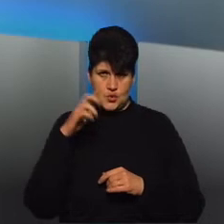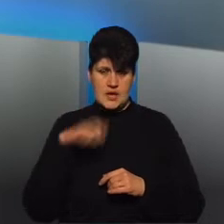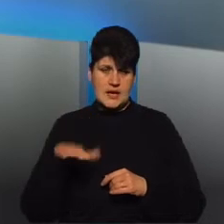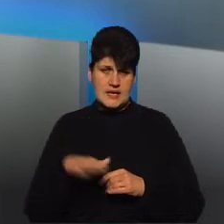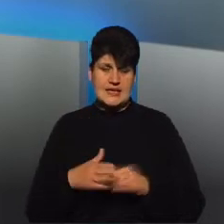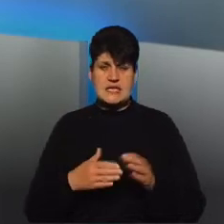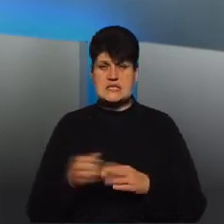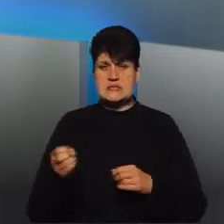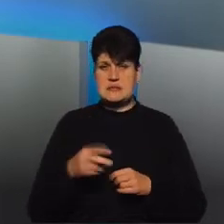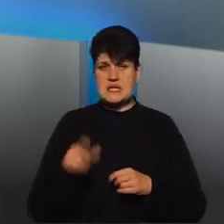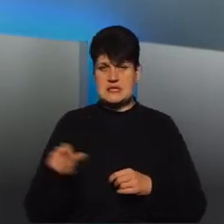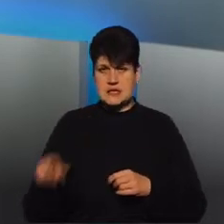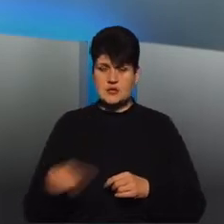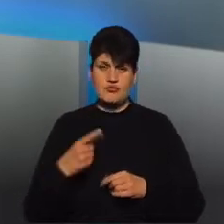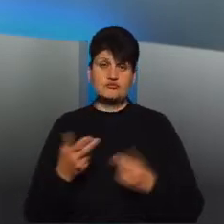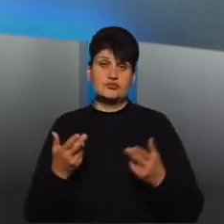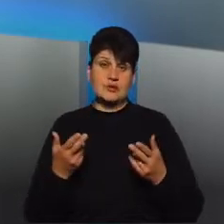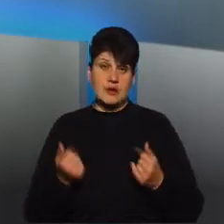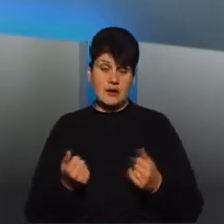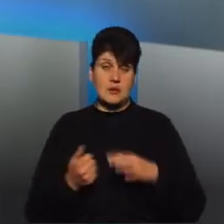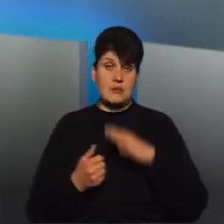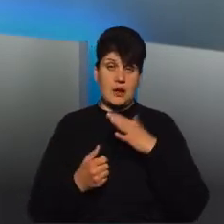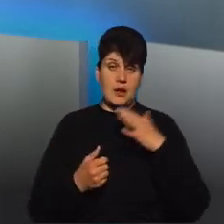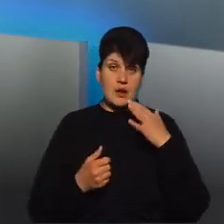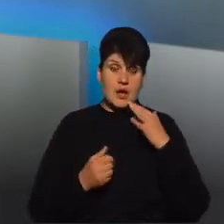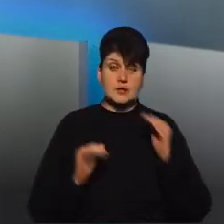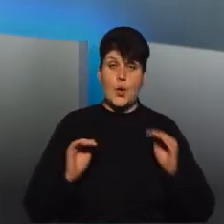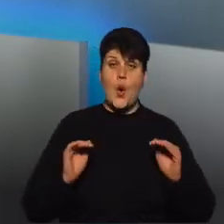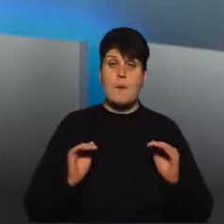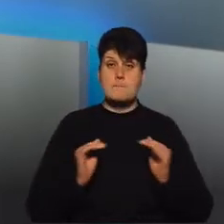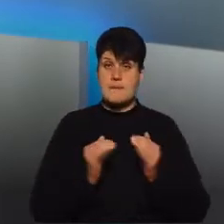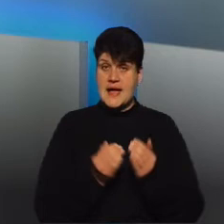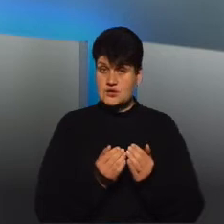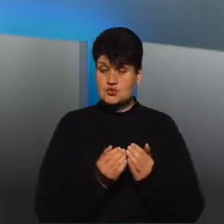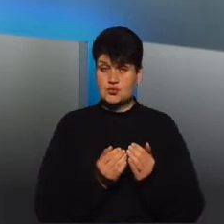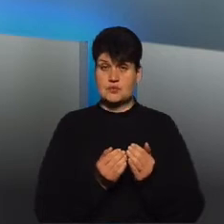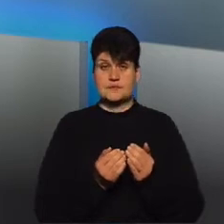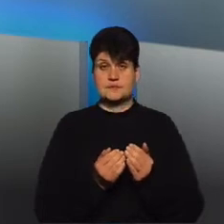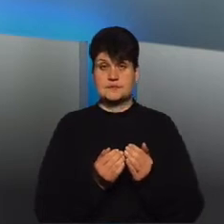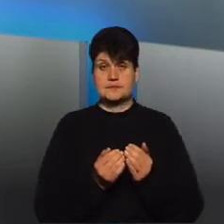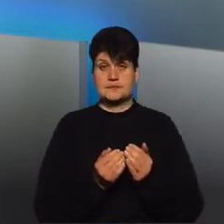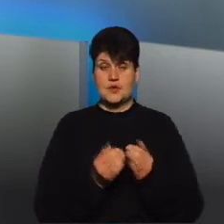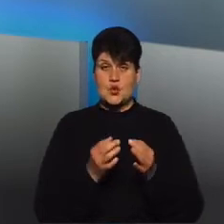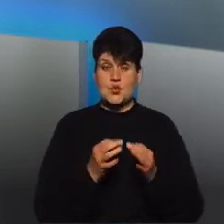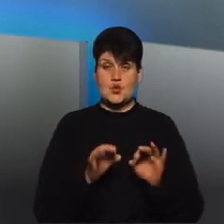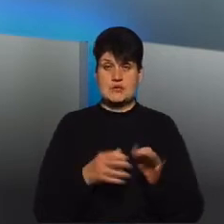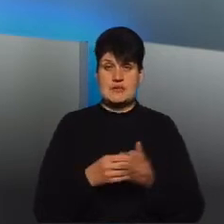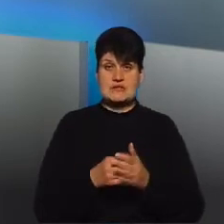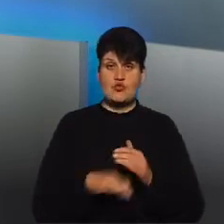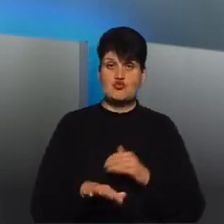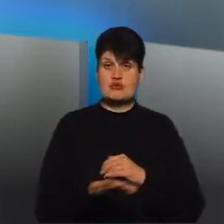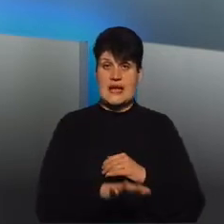спеціалістів кажуть, що так, багато країн обмежують доступ на свою територію